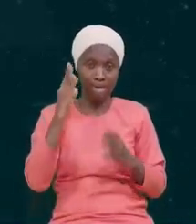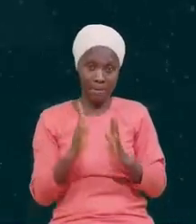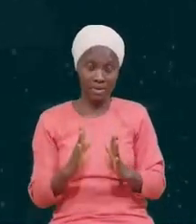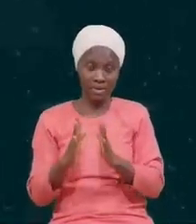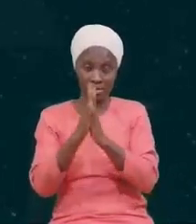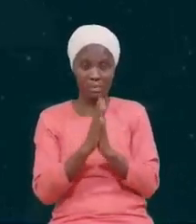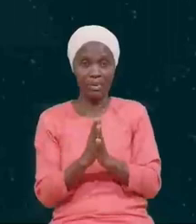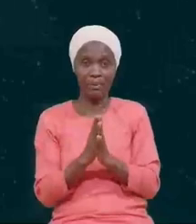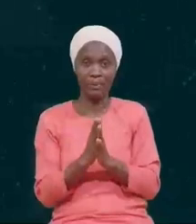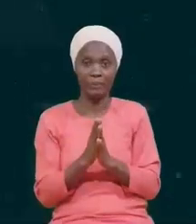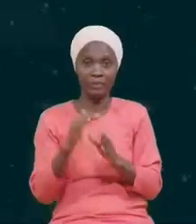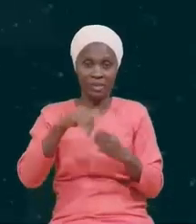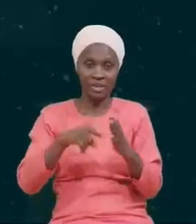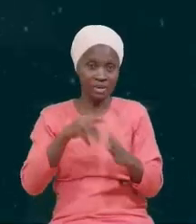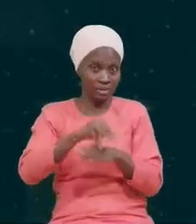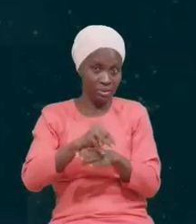Il y a un lien